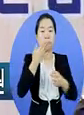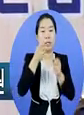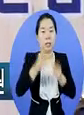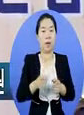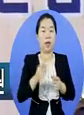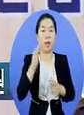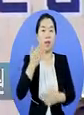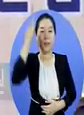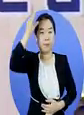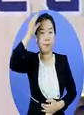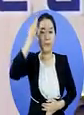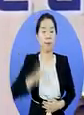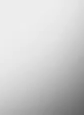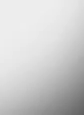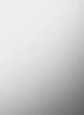기대합니다.